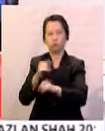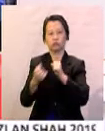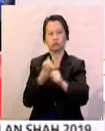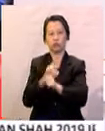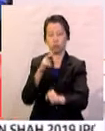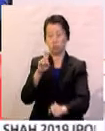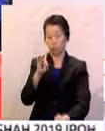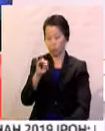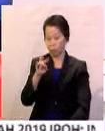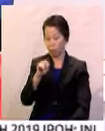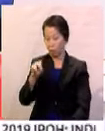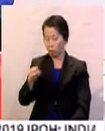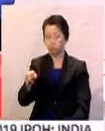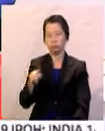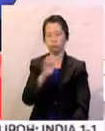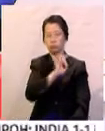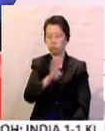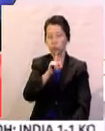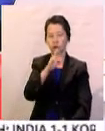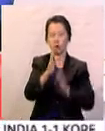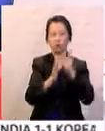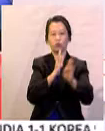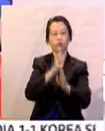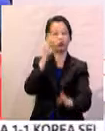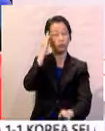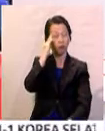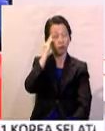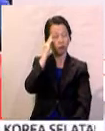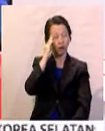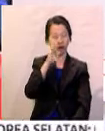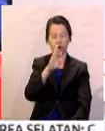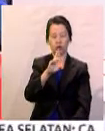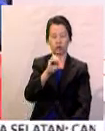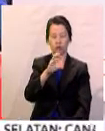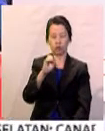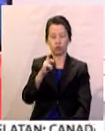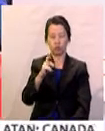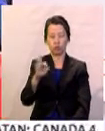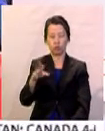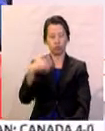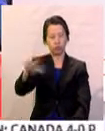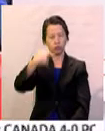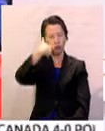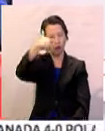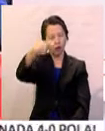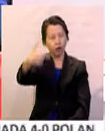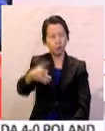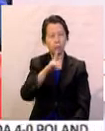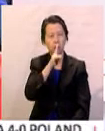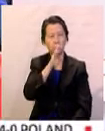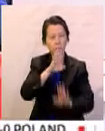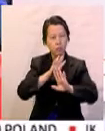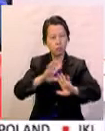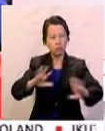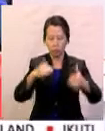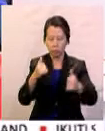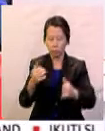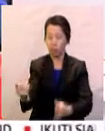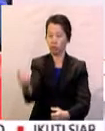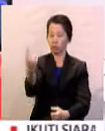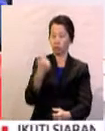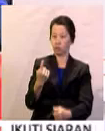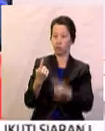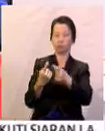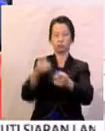itu dan salah satunya ialah Bumi Putra Rockers. Selepas sekian lama tidak mengadakan persembahan, kumpulan rock legenda ini muncul dengan